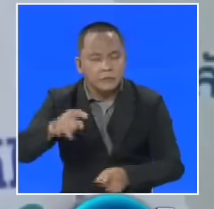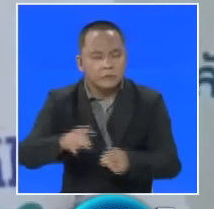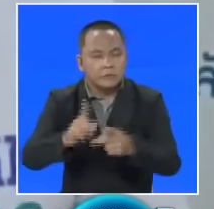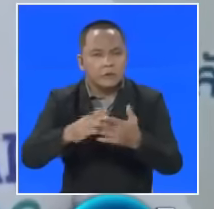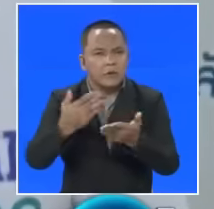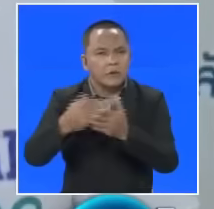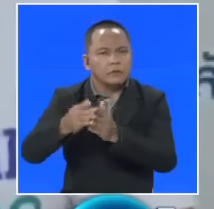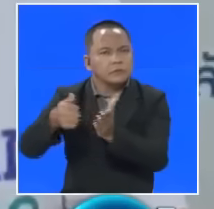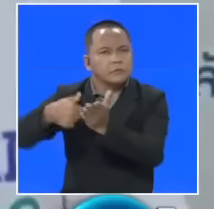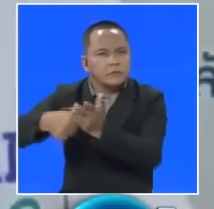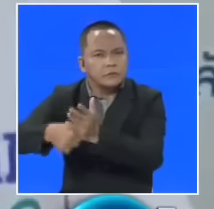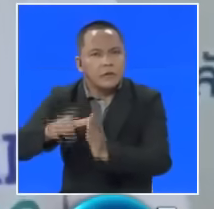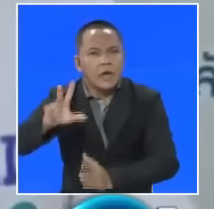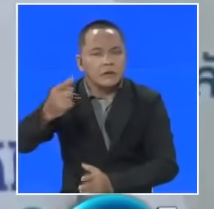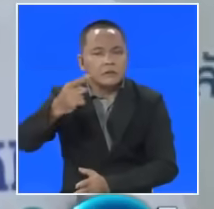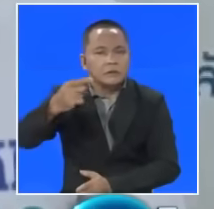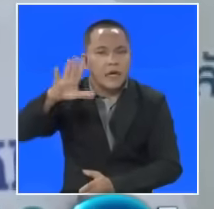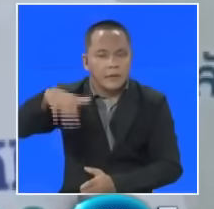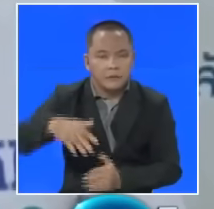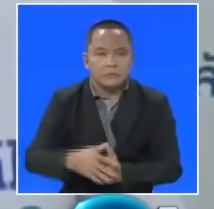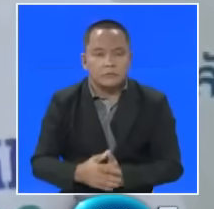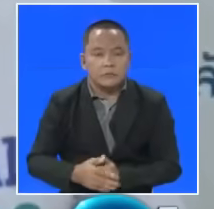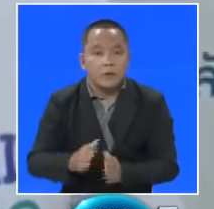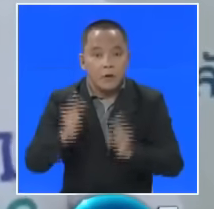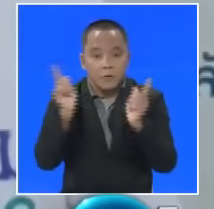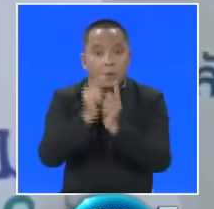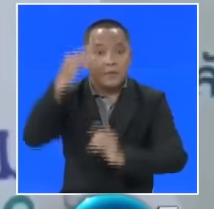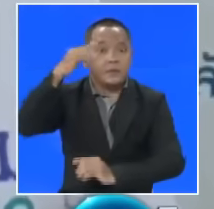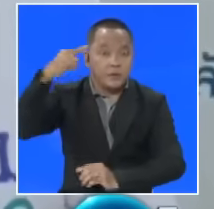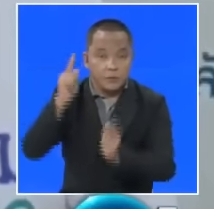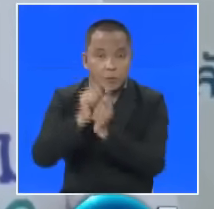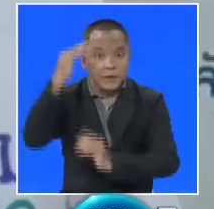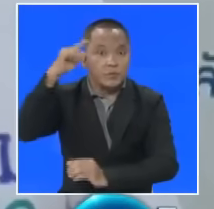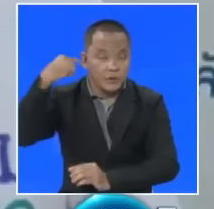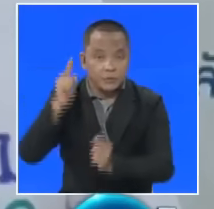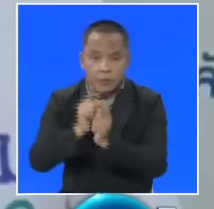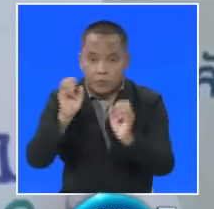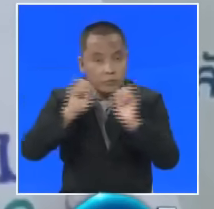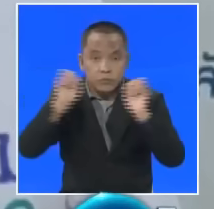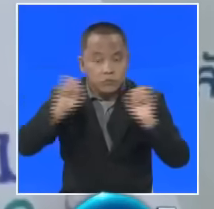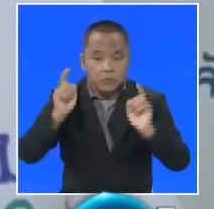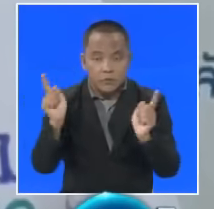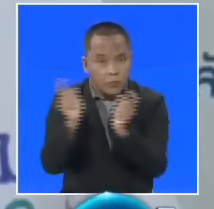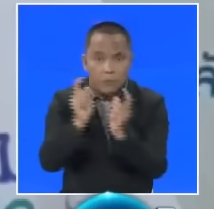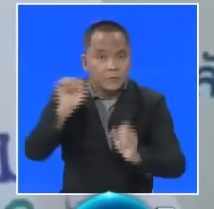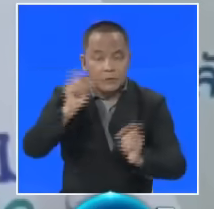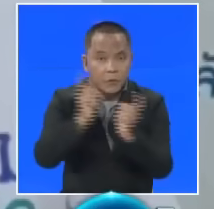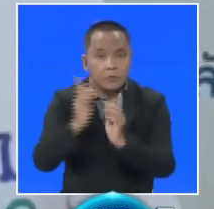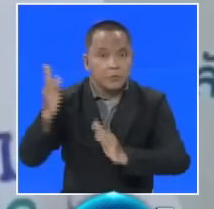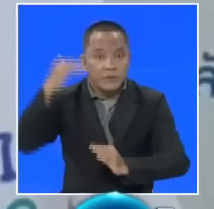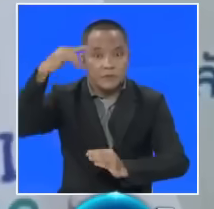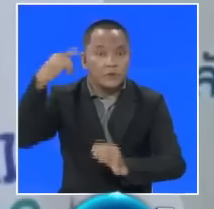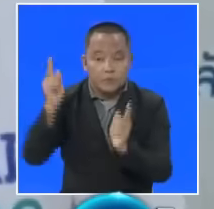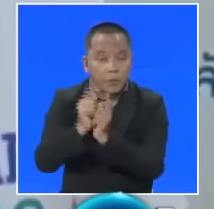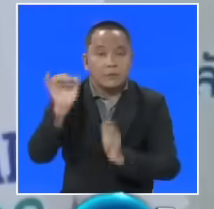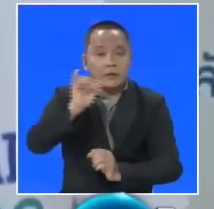ล้วก็หลีดเขาไปจำให้15,000 สรุปแล้ววันนั้นได้เจอพี่สาวไหม ยังไม่ได้เจอเลยครับ ตอนนี้ก็ยังไม่เจอ ยังครับ พี่สาวไม่ได้ออกมาหา